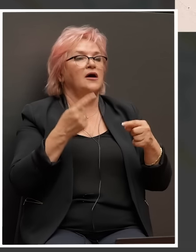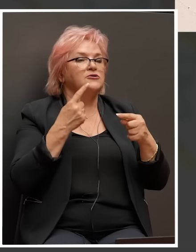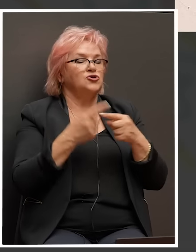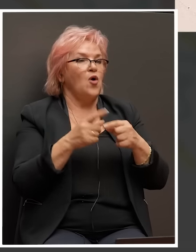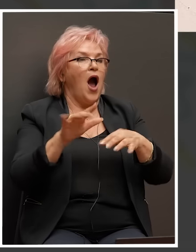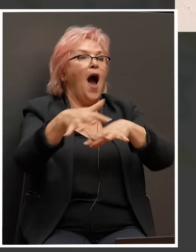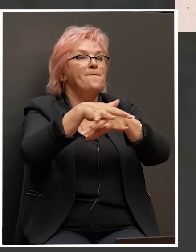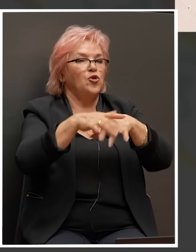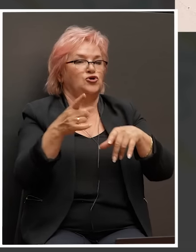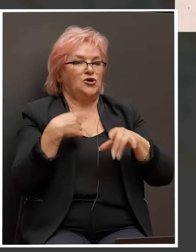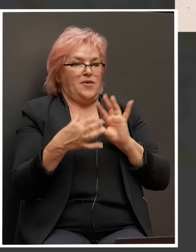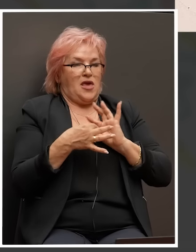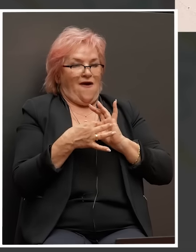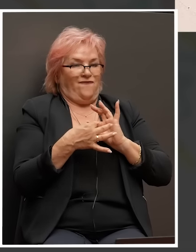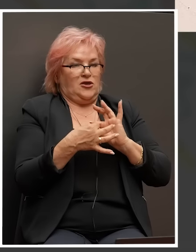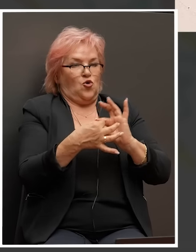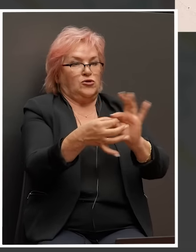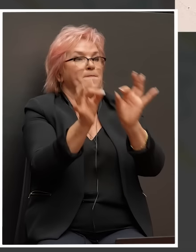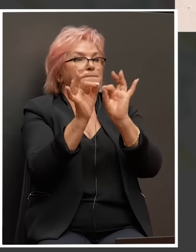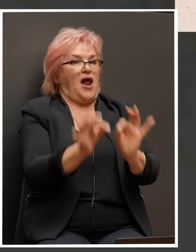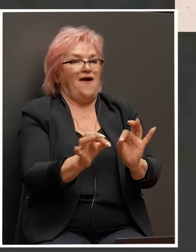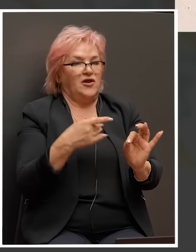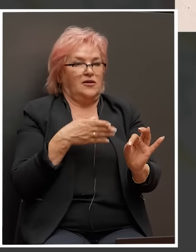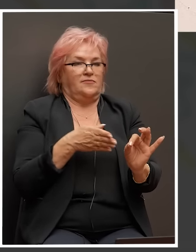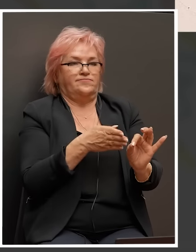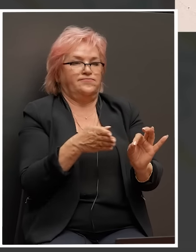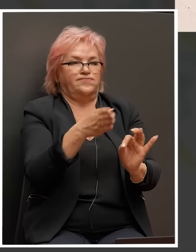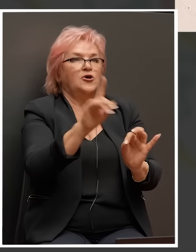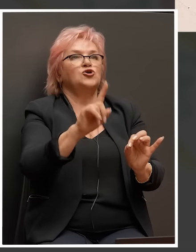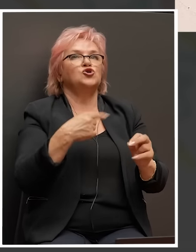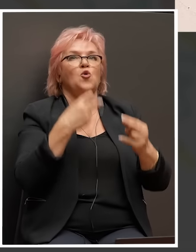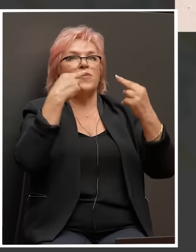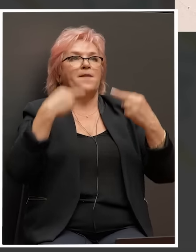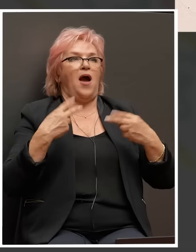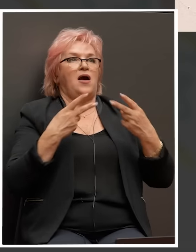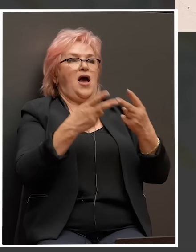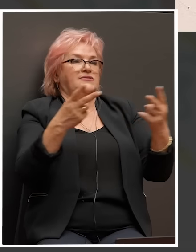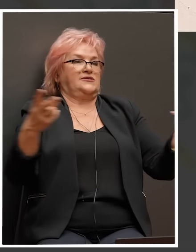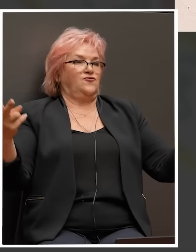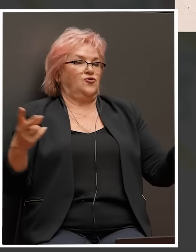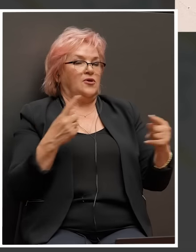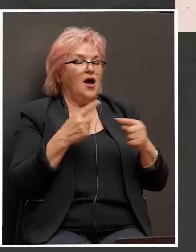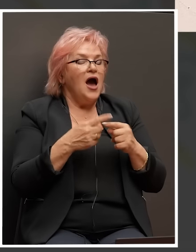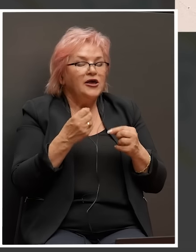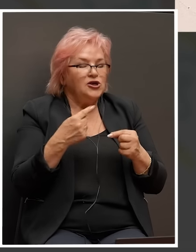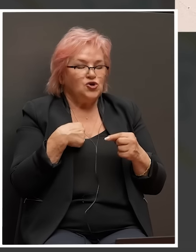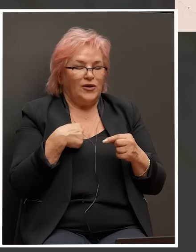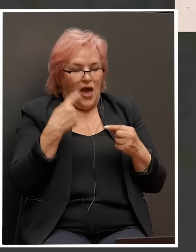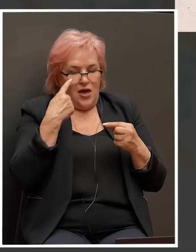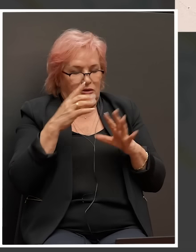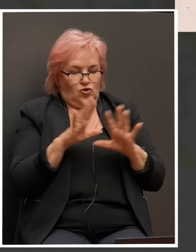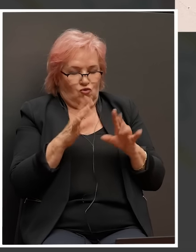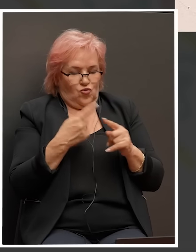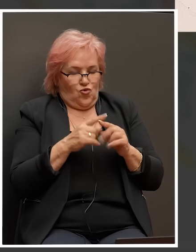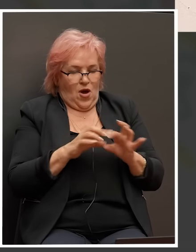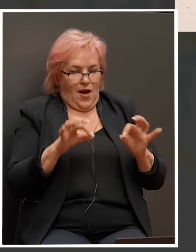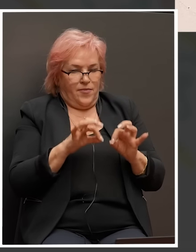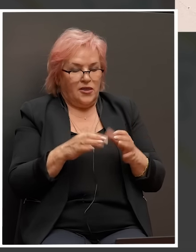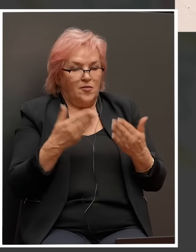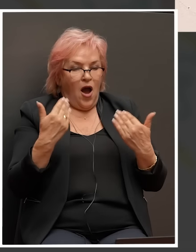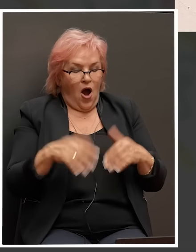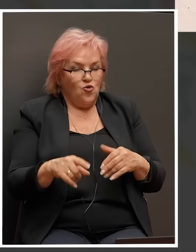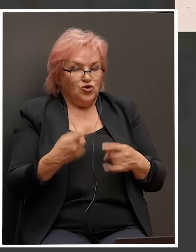которая вас ведет правильным путем к тому, что вам презентуют. Вы еще, да вы даже не думаете об этом, а это